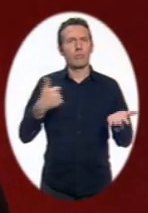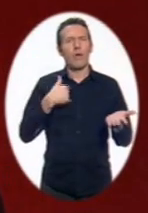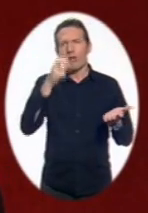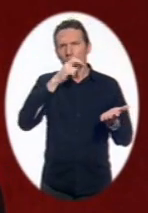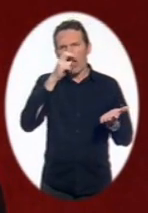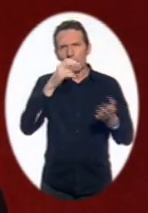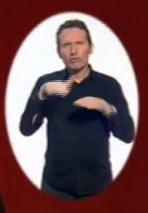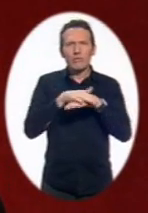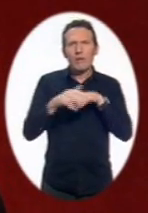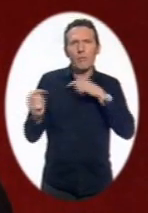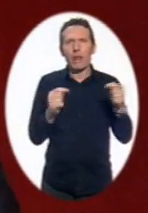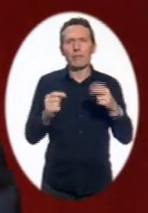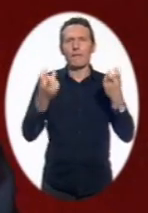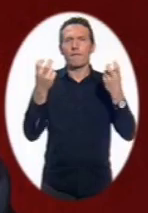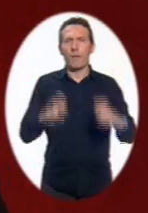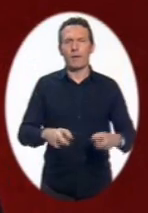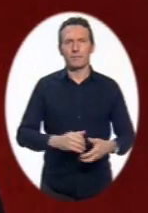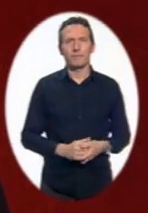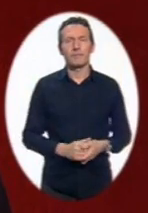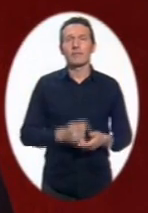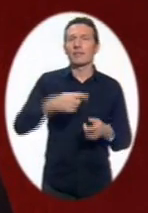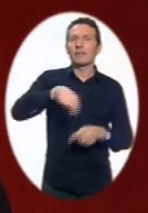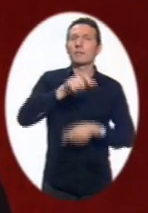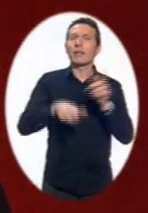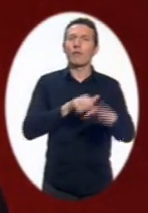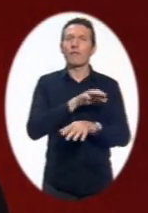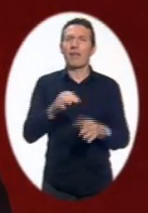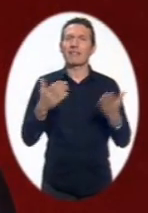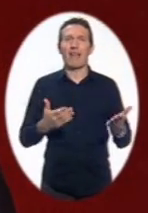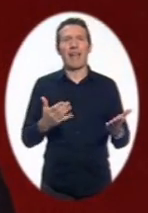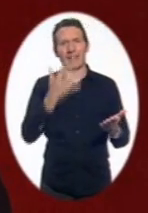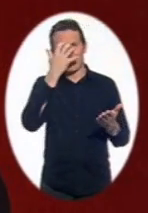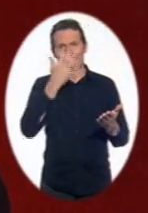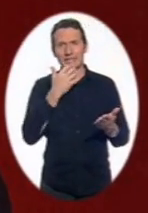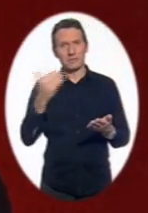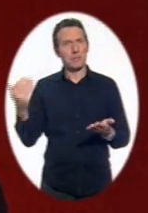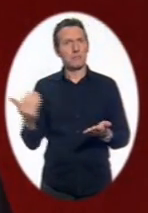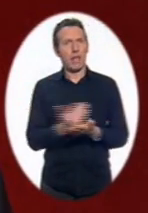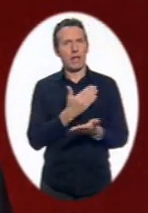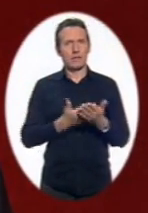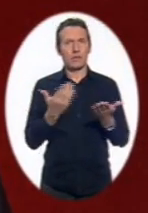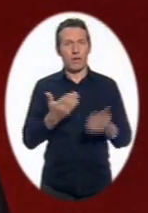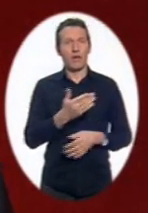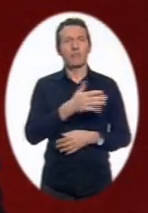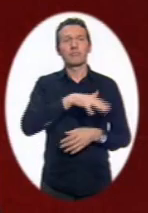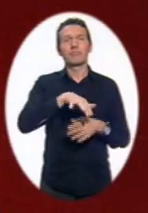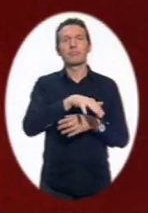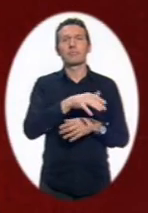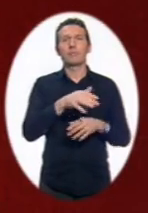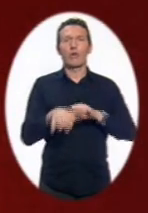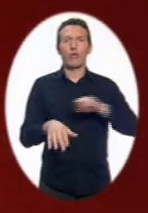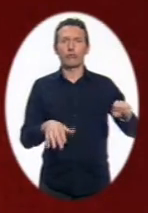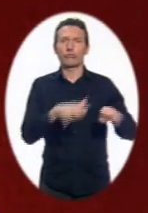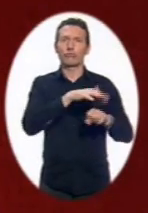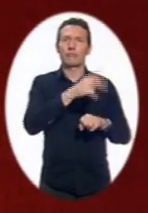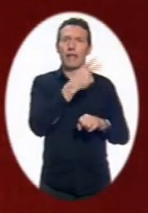cherche pas la polémique et vous savez je voudrais dire aussi aux Français qui sont aujourd'hui tristes de ce qui se passe que les socialistes continuent leur